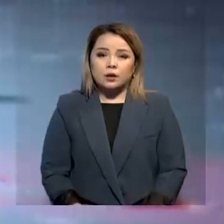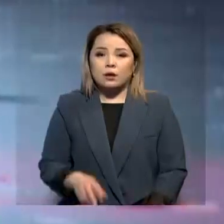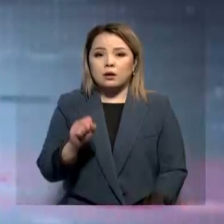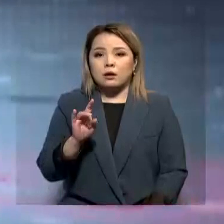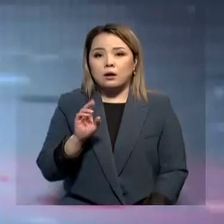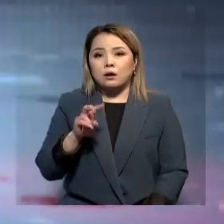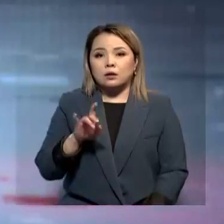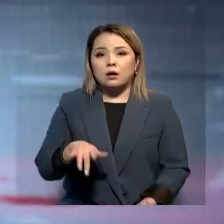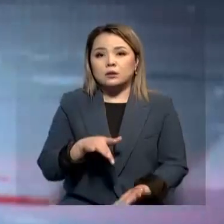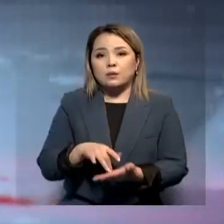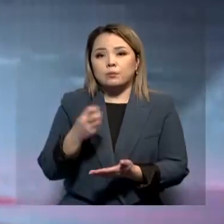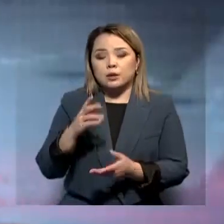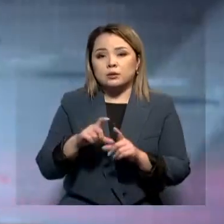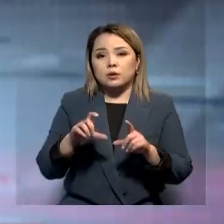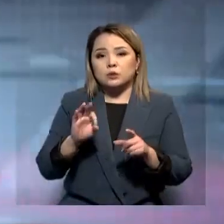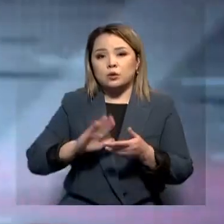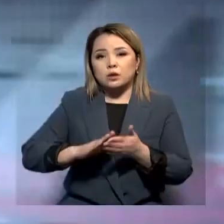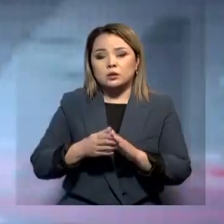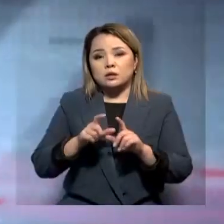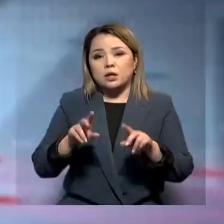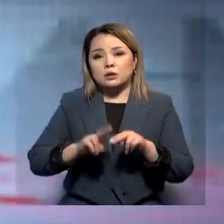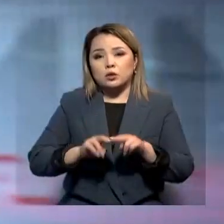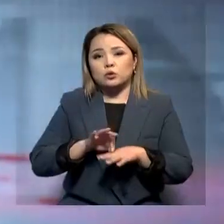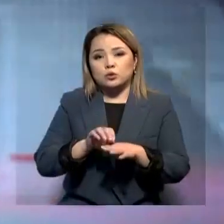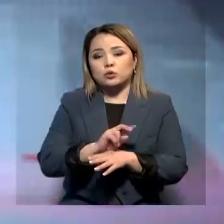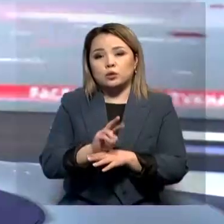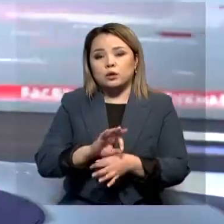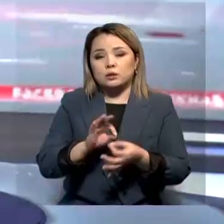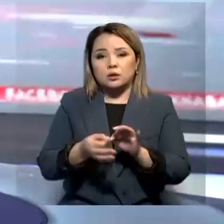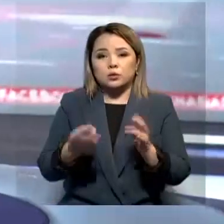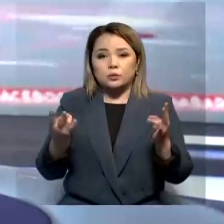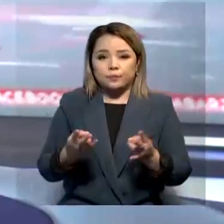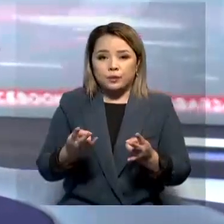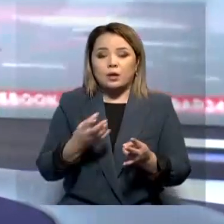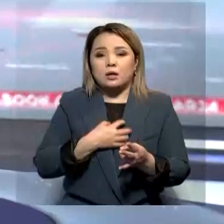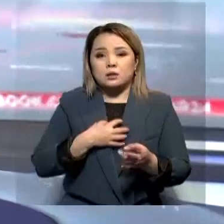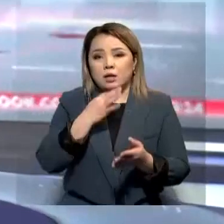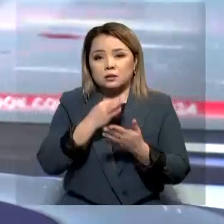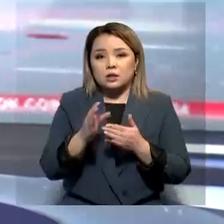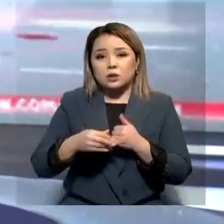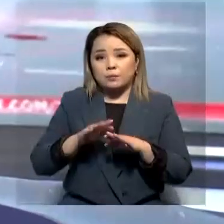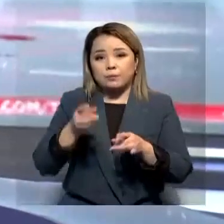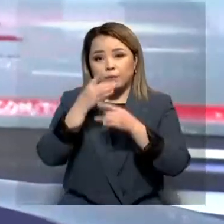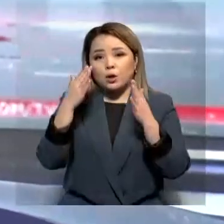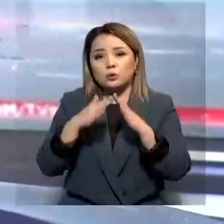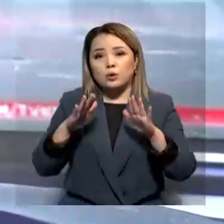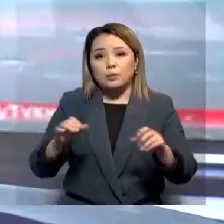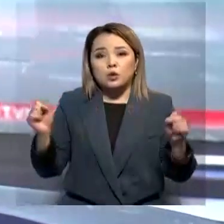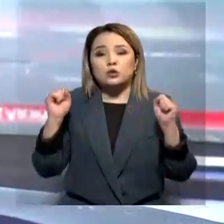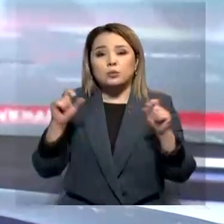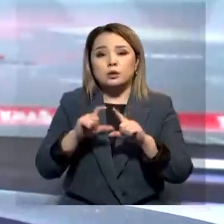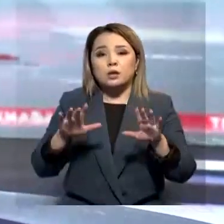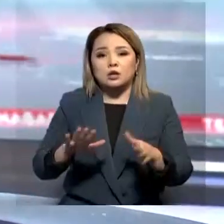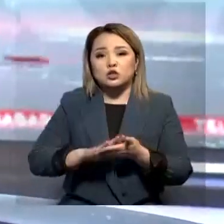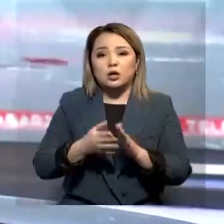Арқалық қаласында бірнеше әлеуметтік нысан күрделі жөндеуді қажет етеді. Әсіресе жергілікті мәдениет үйі мен спорт